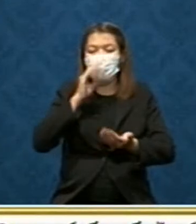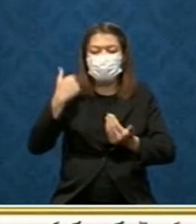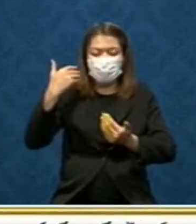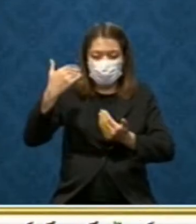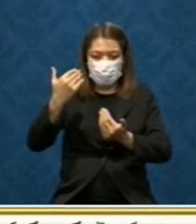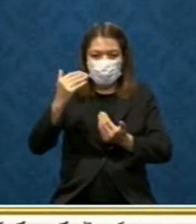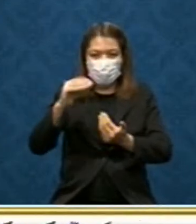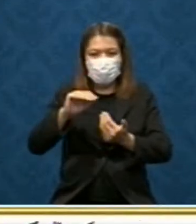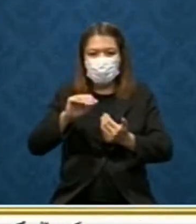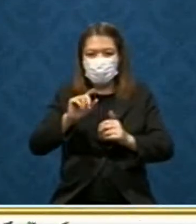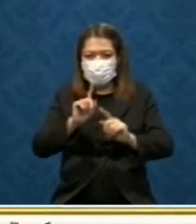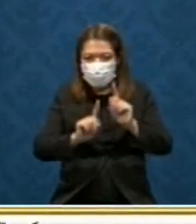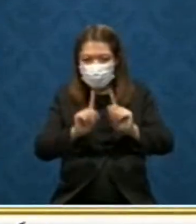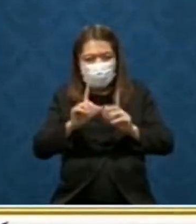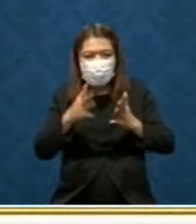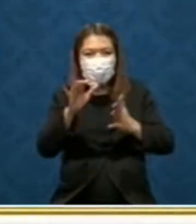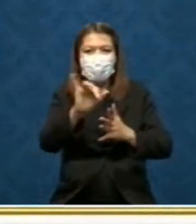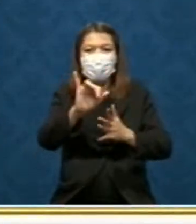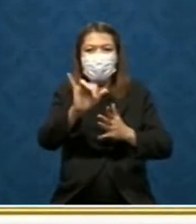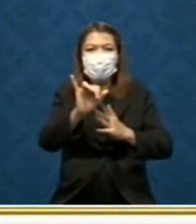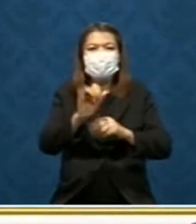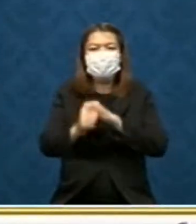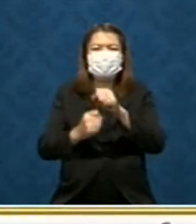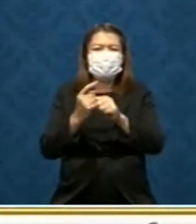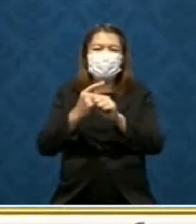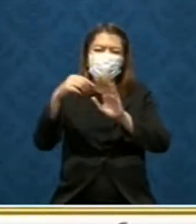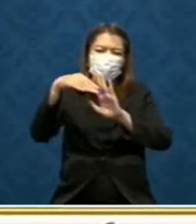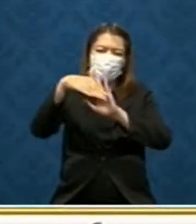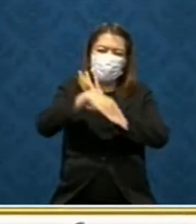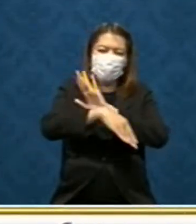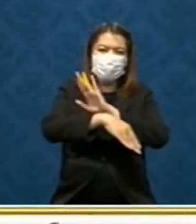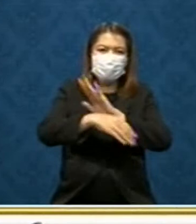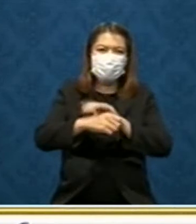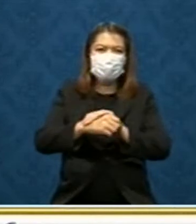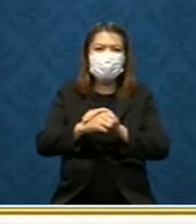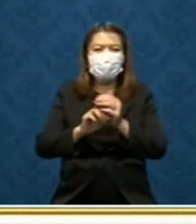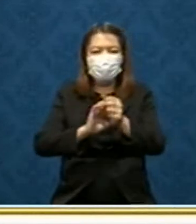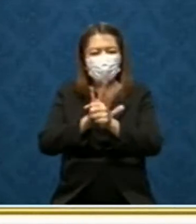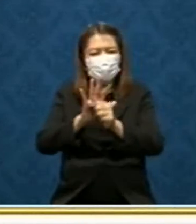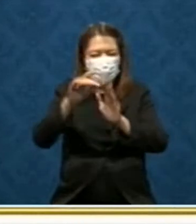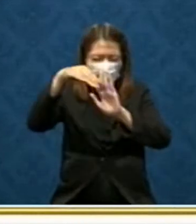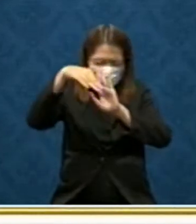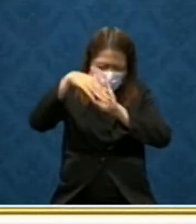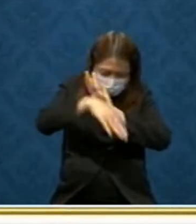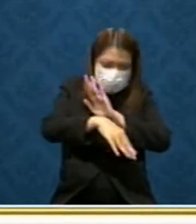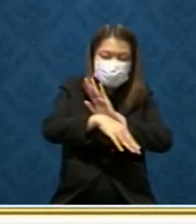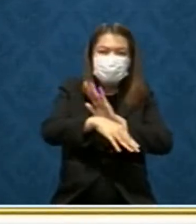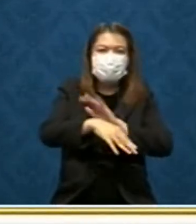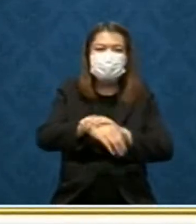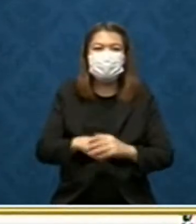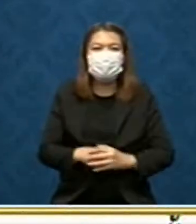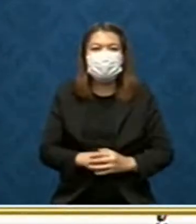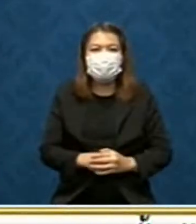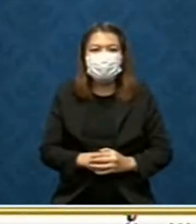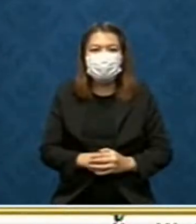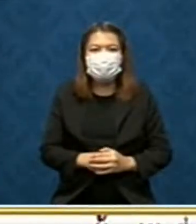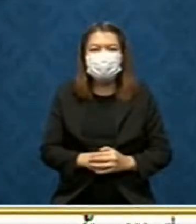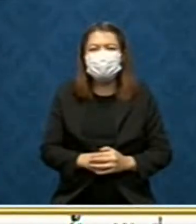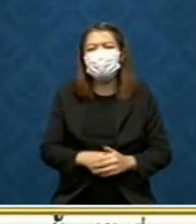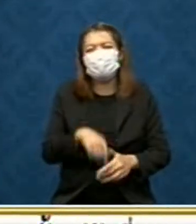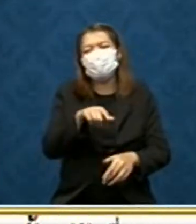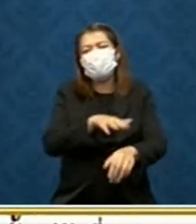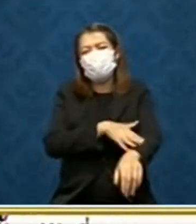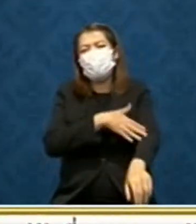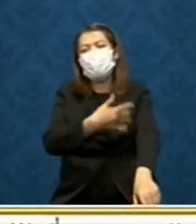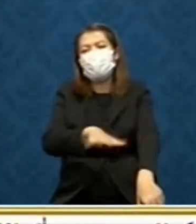ัดก็วดลายปี แต่บอกเลยลายปีย่งดิงกวานี้อีก พอโวิดเขามาดิ่งกวานี้อีกแต่ถ้จะบอกวามนเป็มานาน